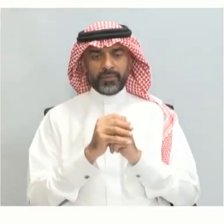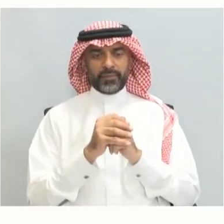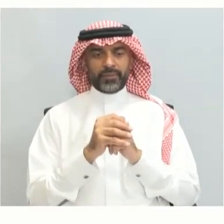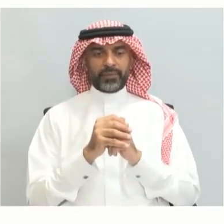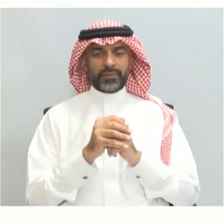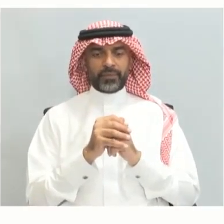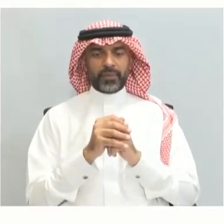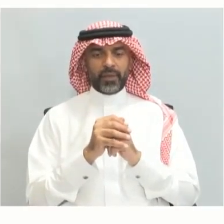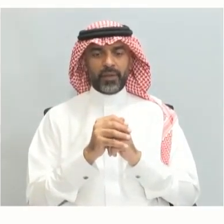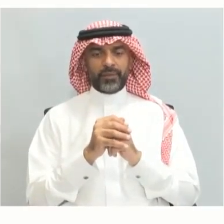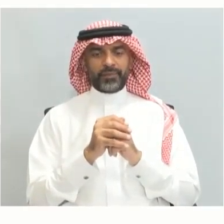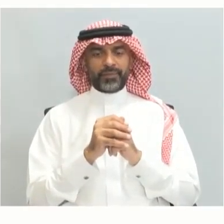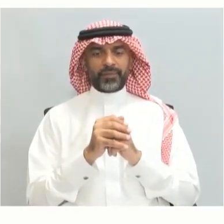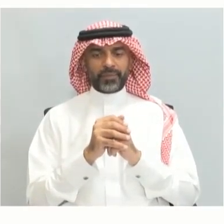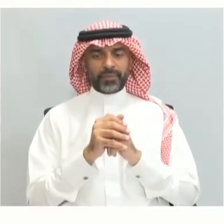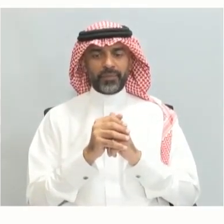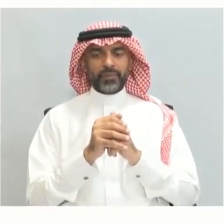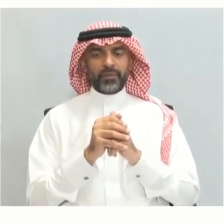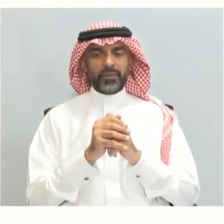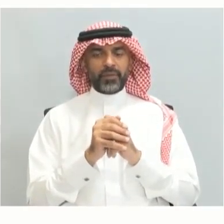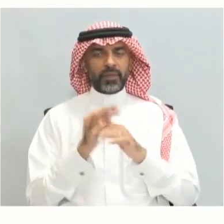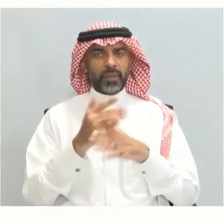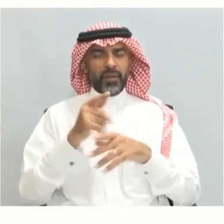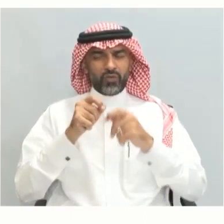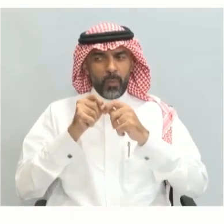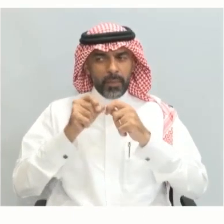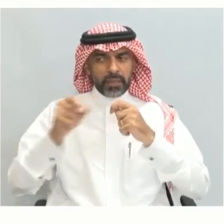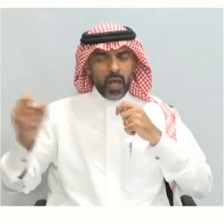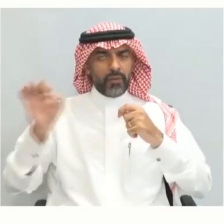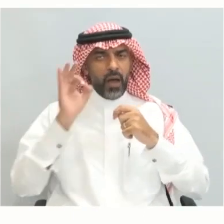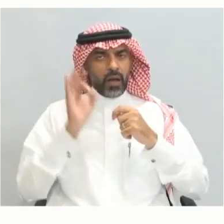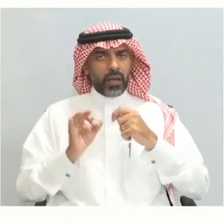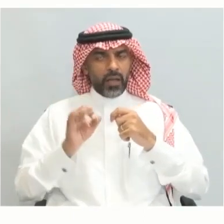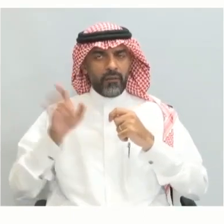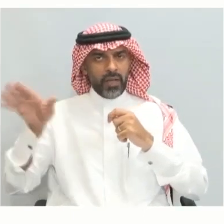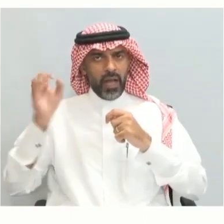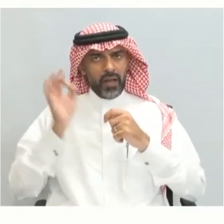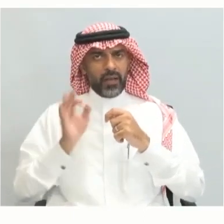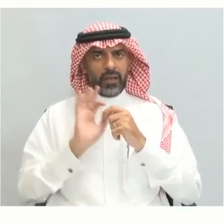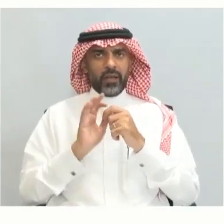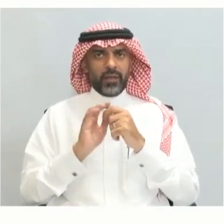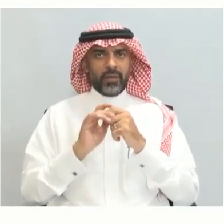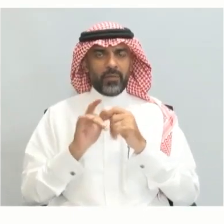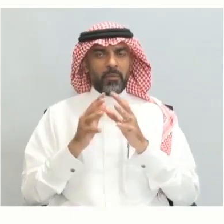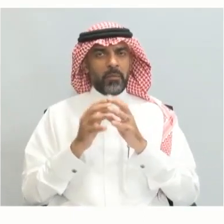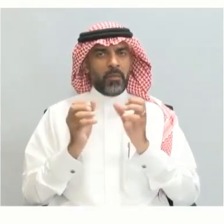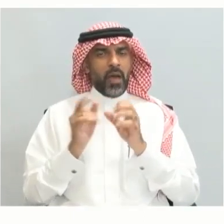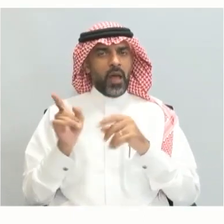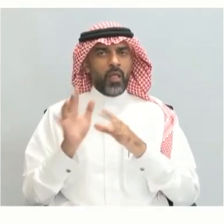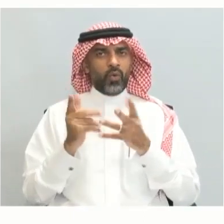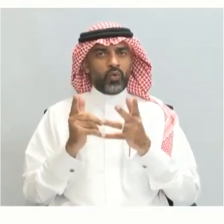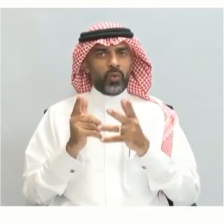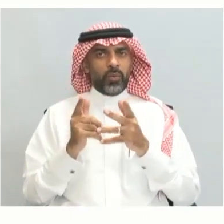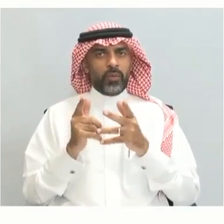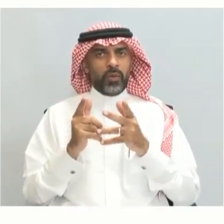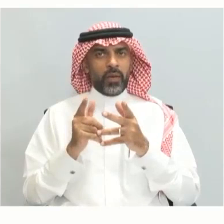ماذا على المسافه الحقيقيه الموجوده على الطبيعه بمعنى انه ابنائي وبناتي الطلاب